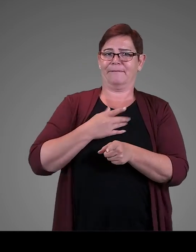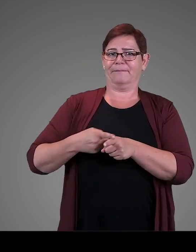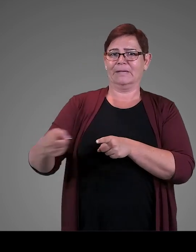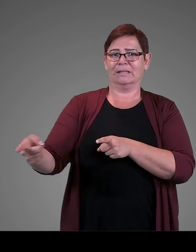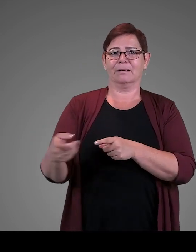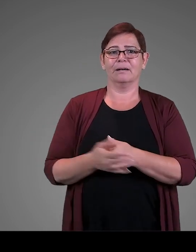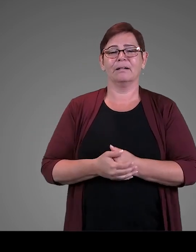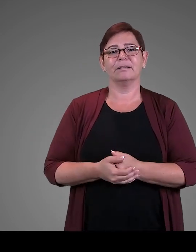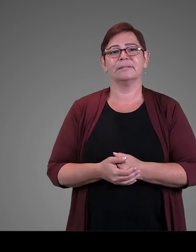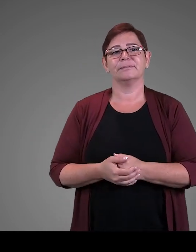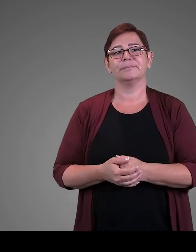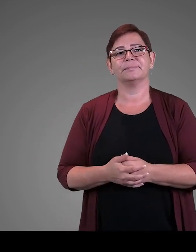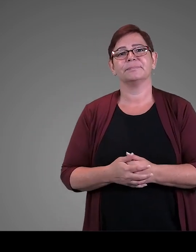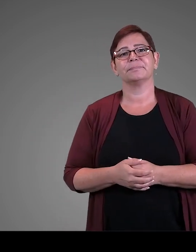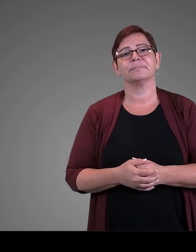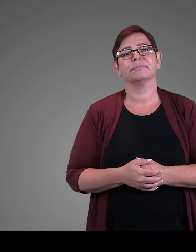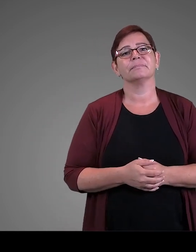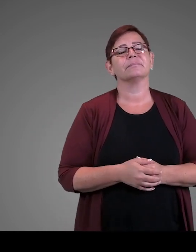gens de mon milieu.